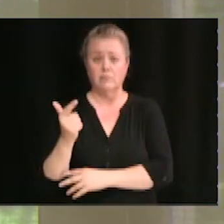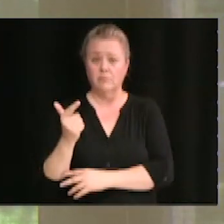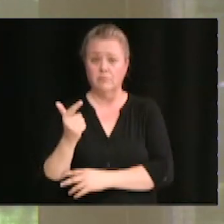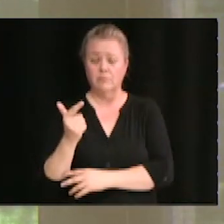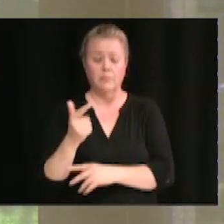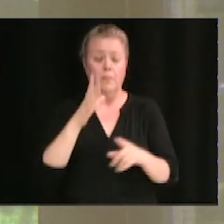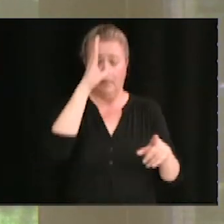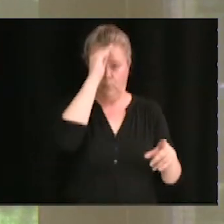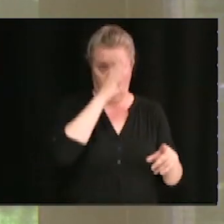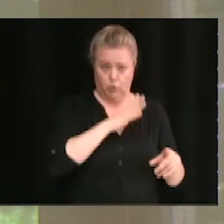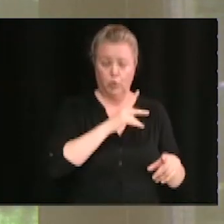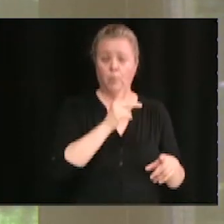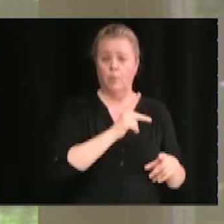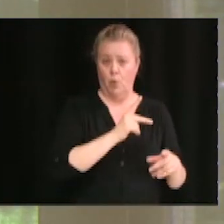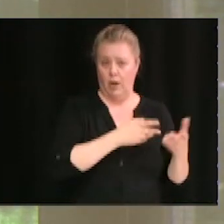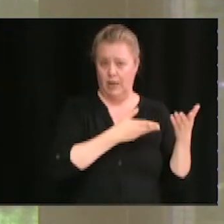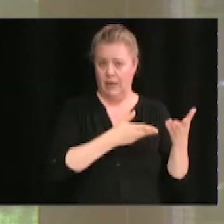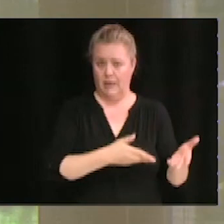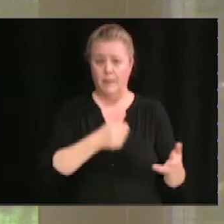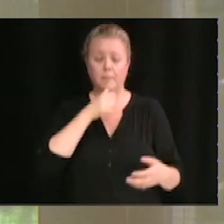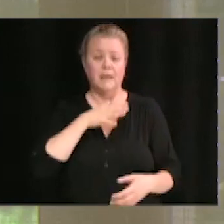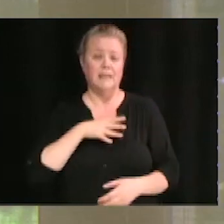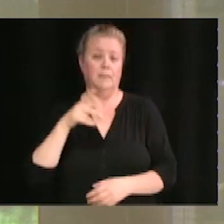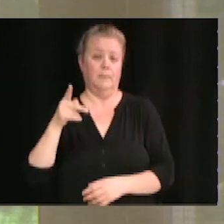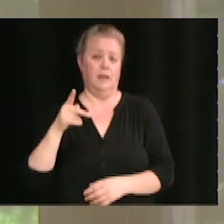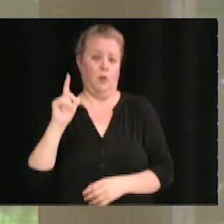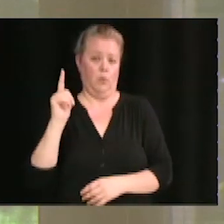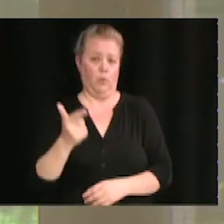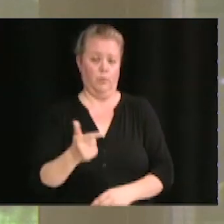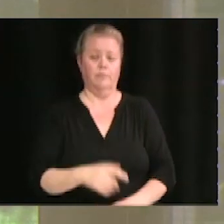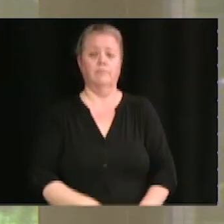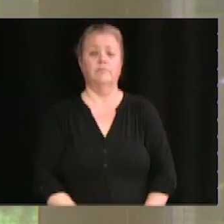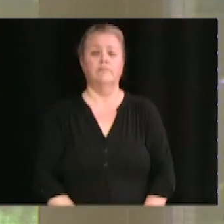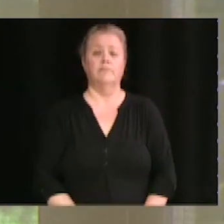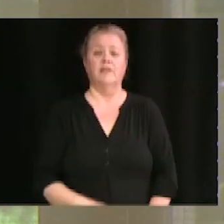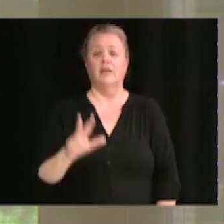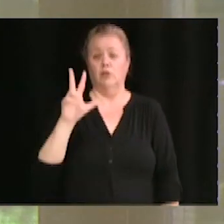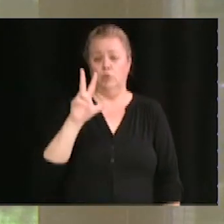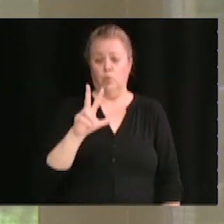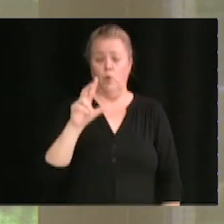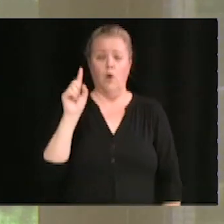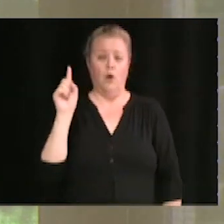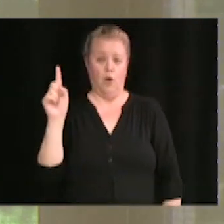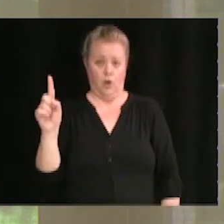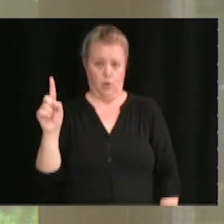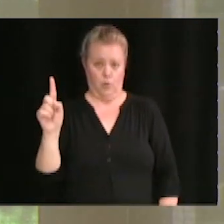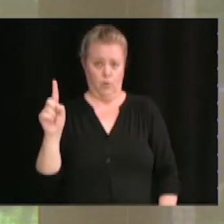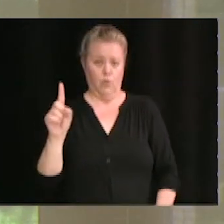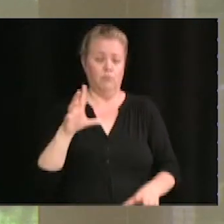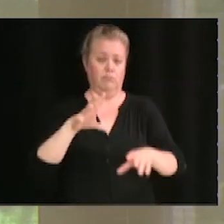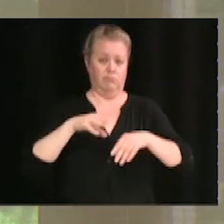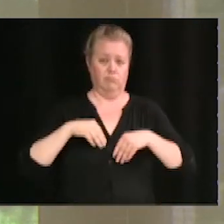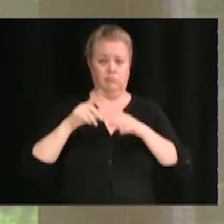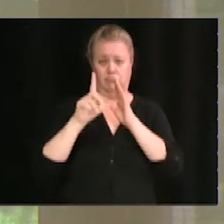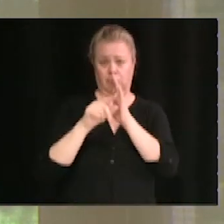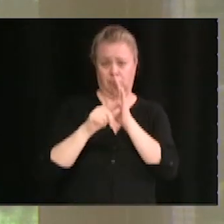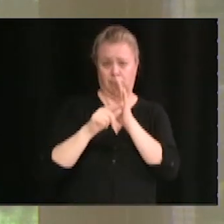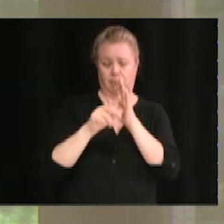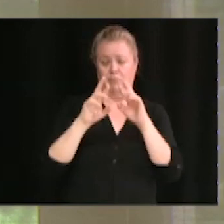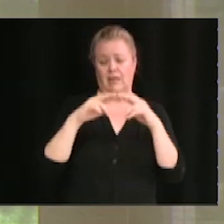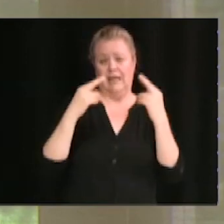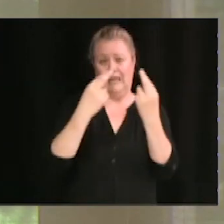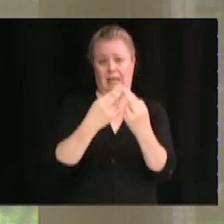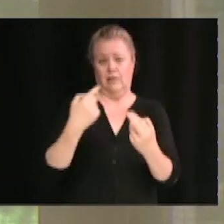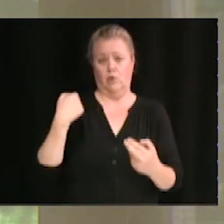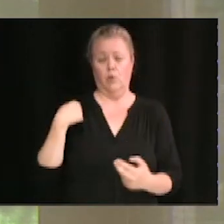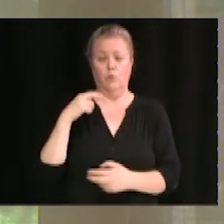jour.'ai M. Paulin, appuyé par Mme Pilon. 3.1, approbation des procès-verbaux des séances tenues